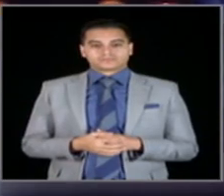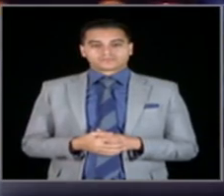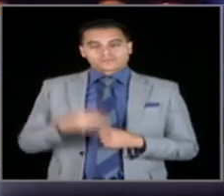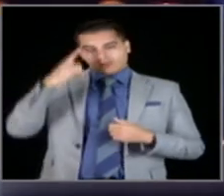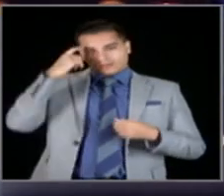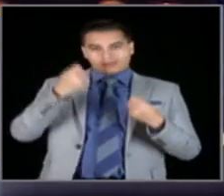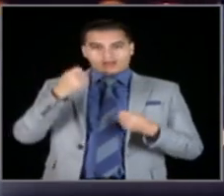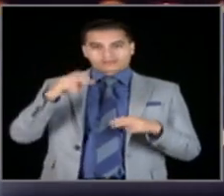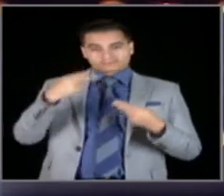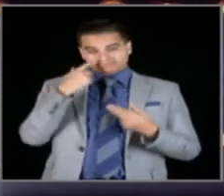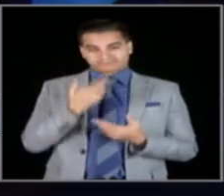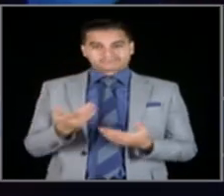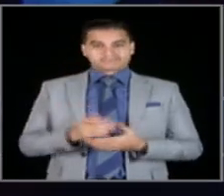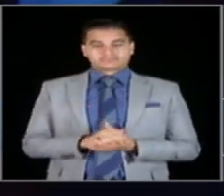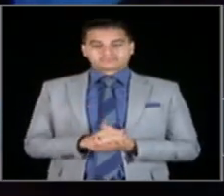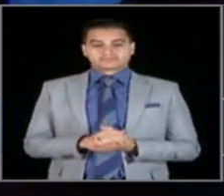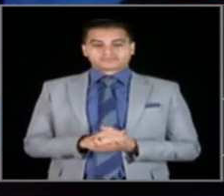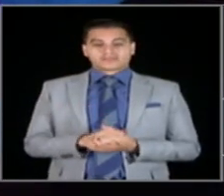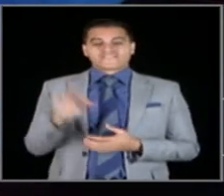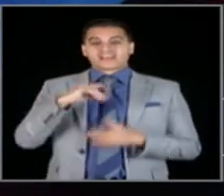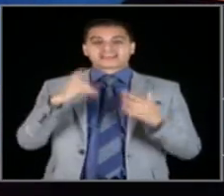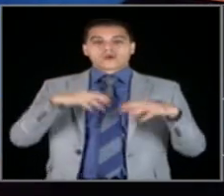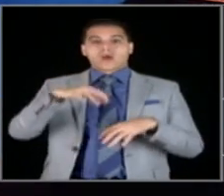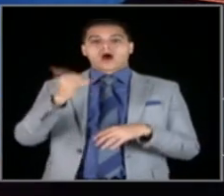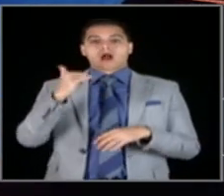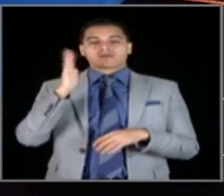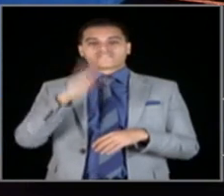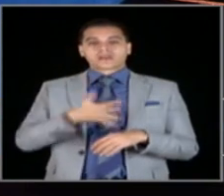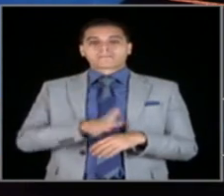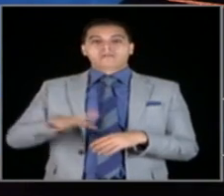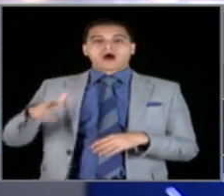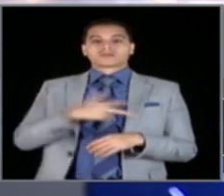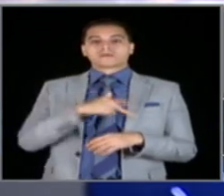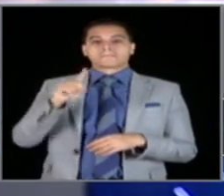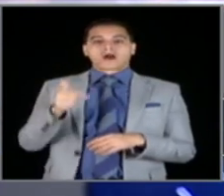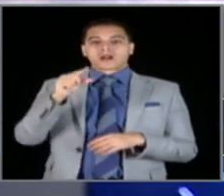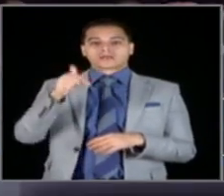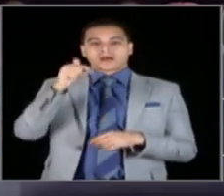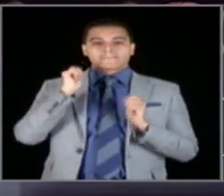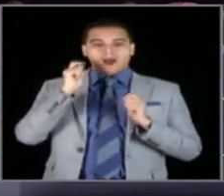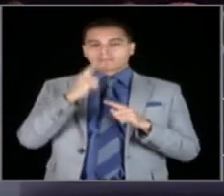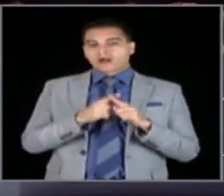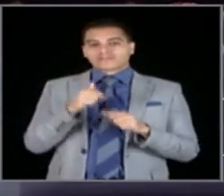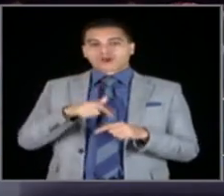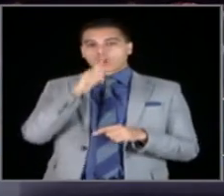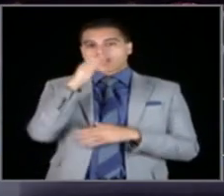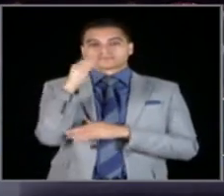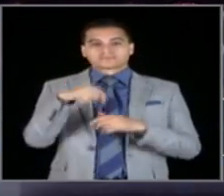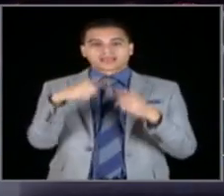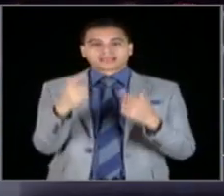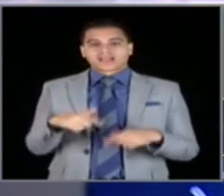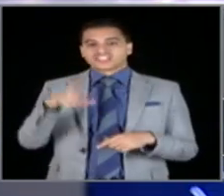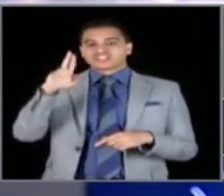تحت الضغط كاونتر. في أي دولة عربية يقع نهر بردة؟ المغرب. غلط. ما هي اللغة الرسمية في